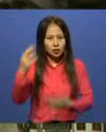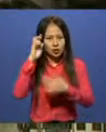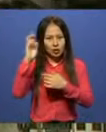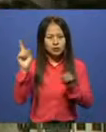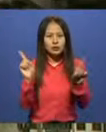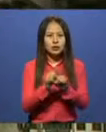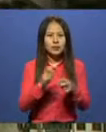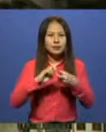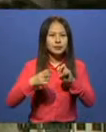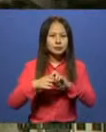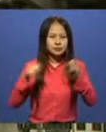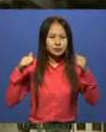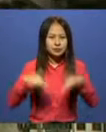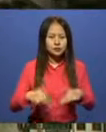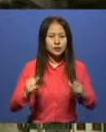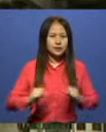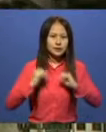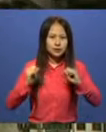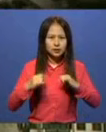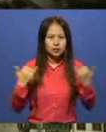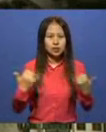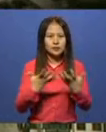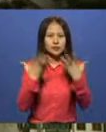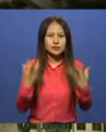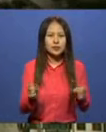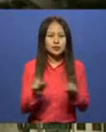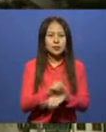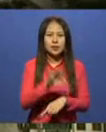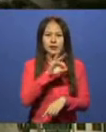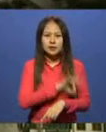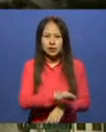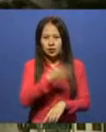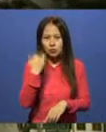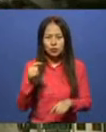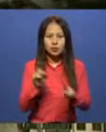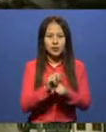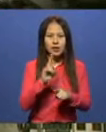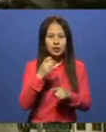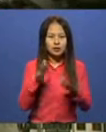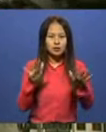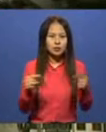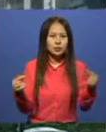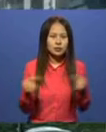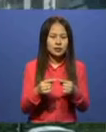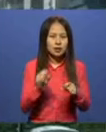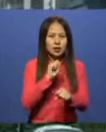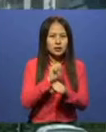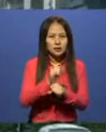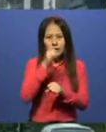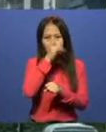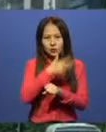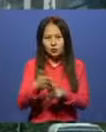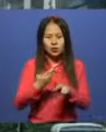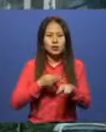мәселені шешудің оңтайлы жолдарын қарастырып жатыр. Бүгінгі нарық өндіріс үшін тиімсіз болғанымен кеніштер жұмысын тоқтатар емес. Тау-кен